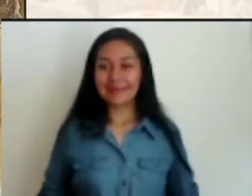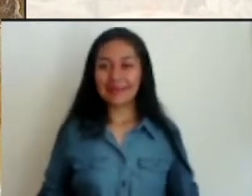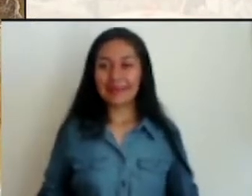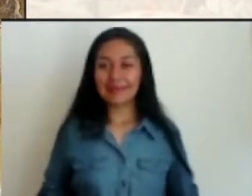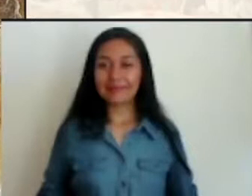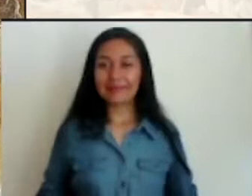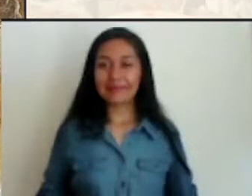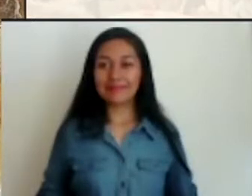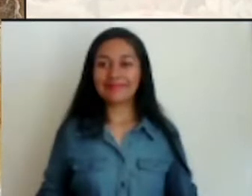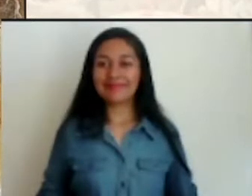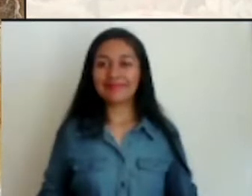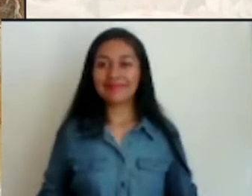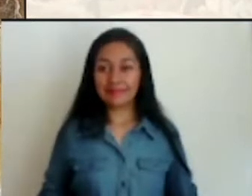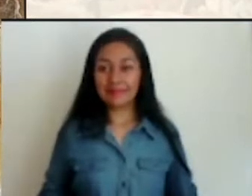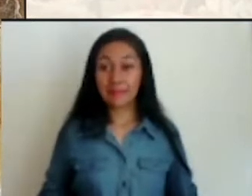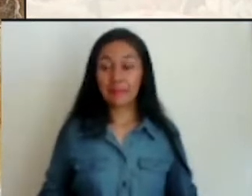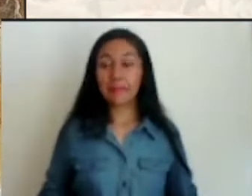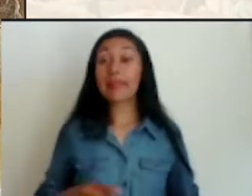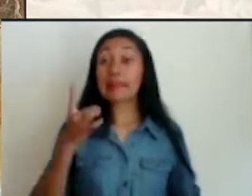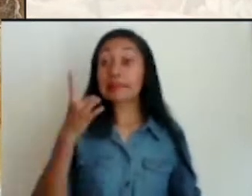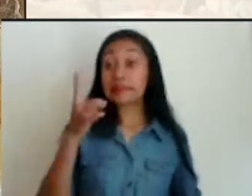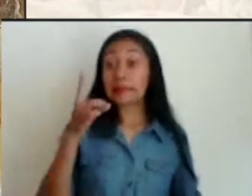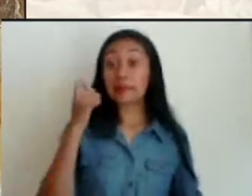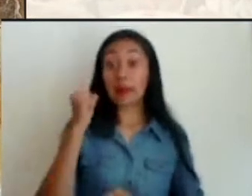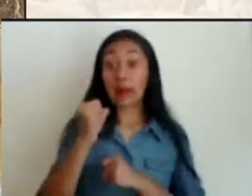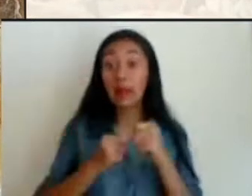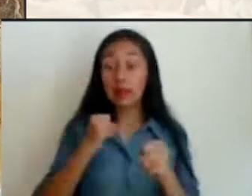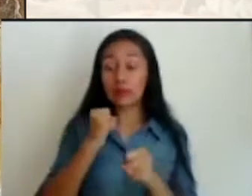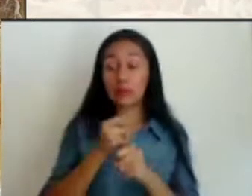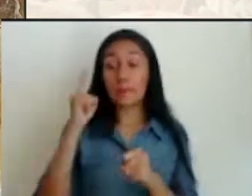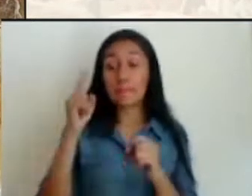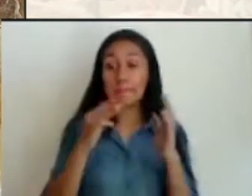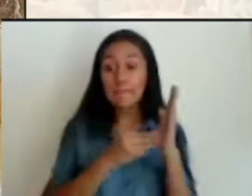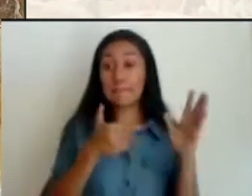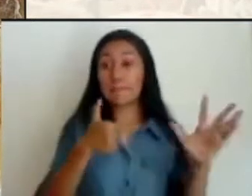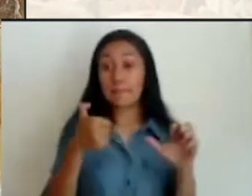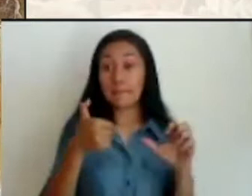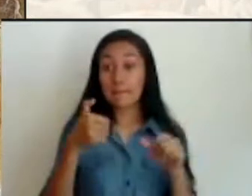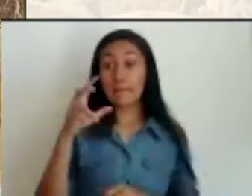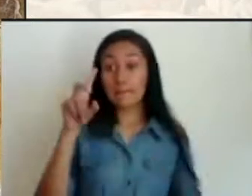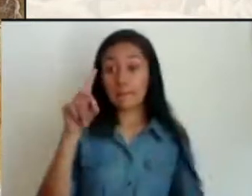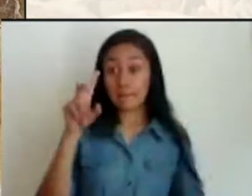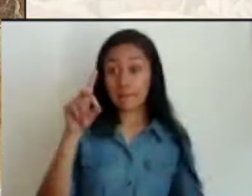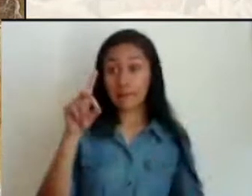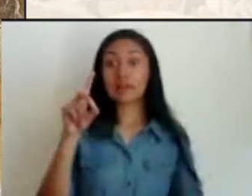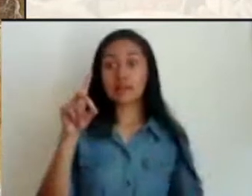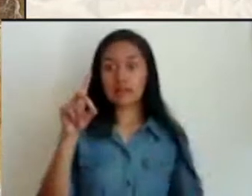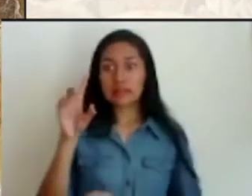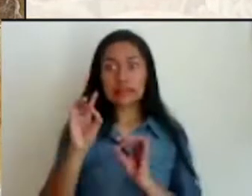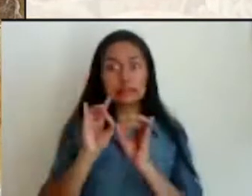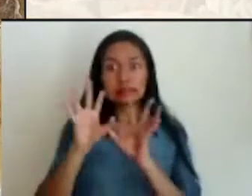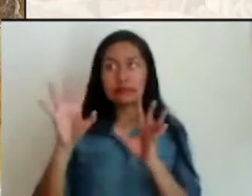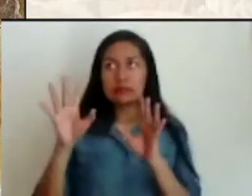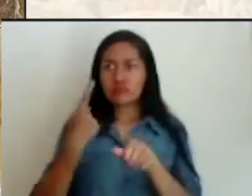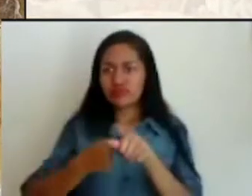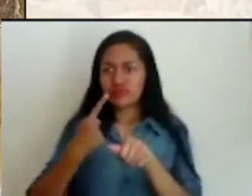En diciembre de 1630 se alcanza el pico de la epidemia, aparentemente baja, pero voy a tener